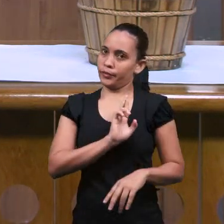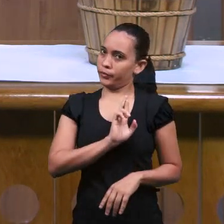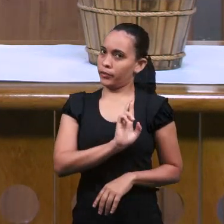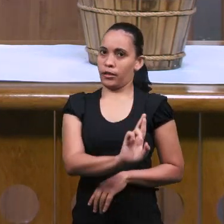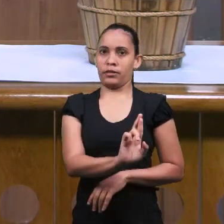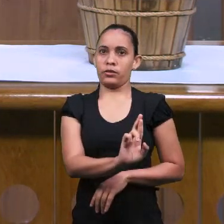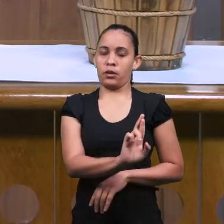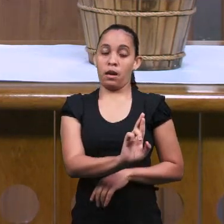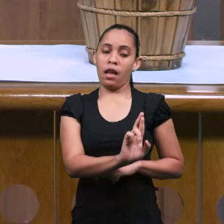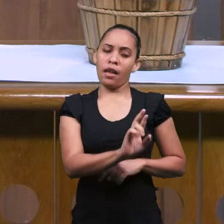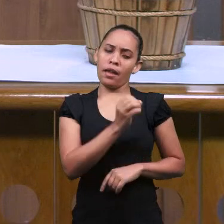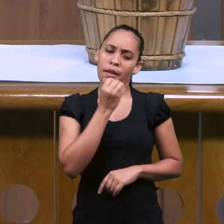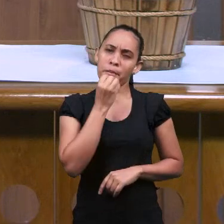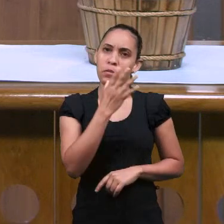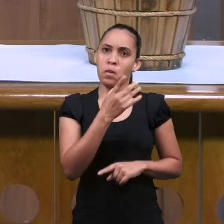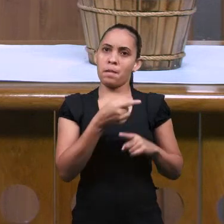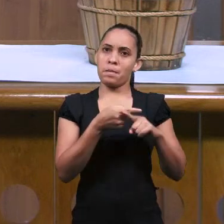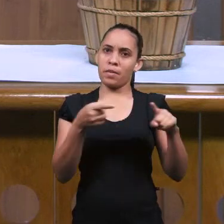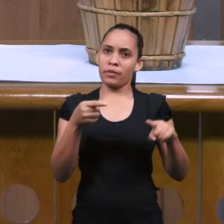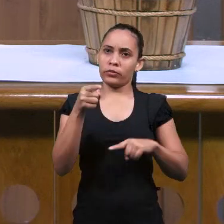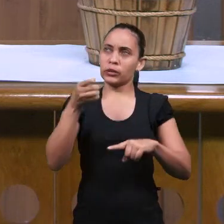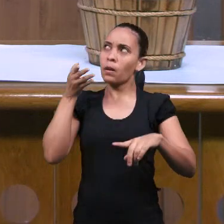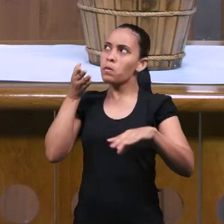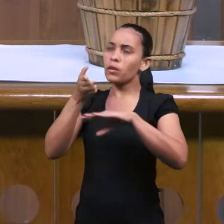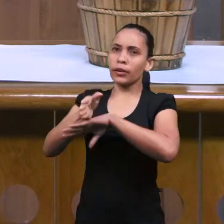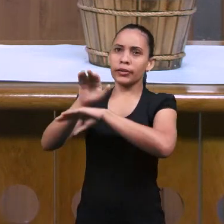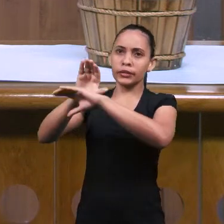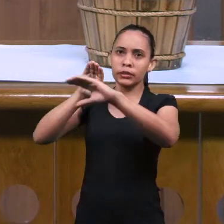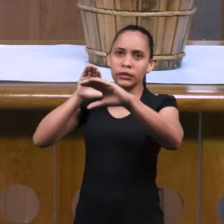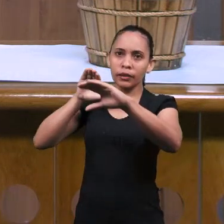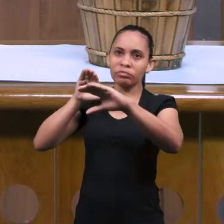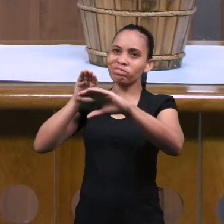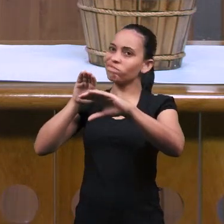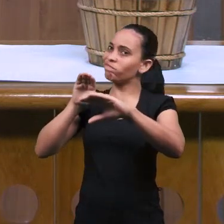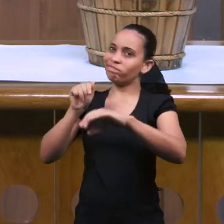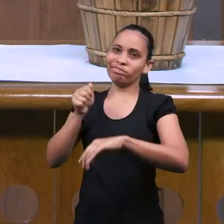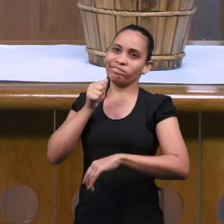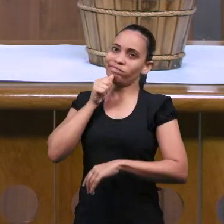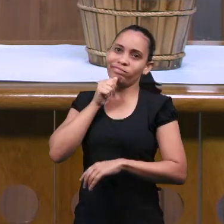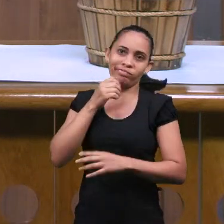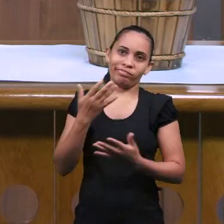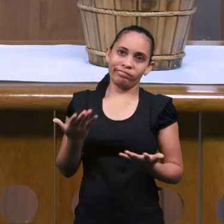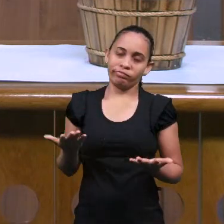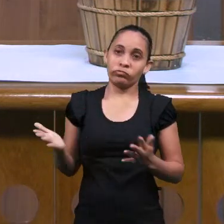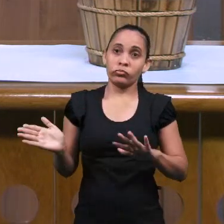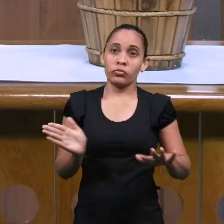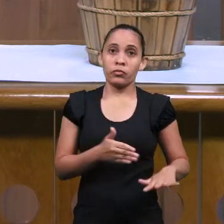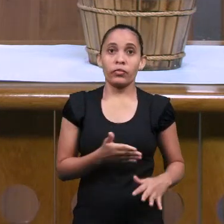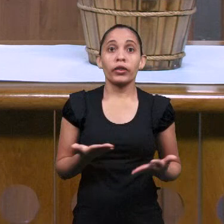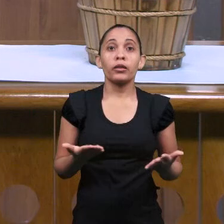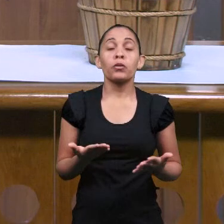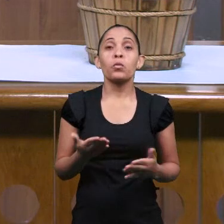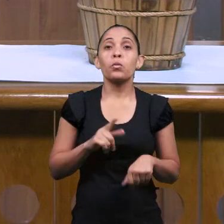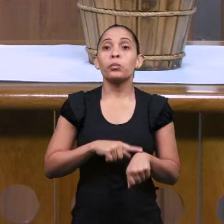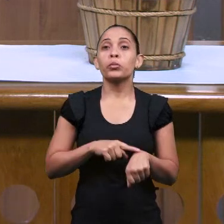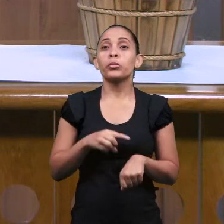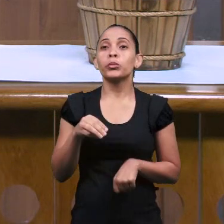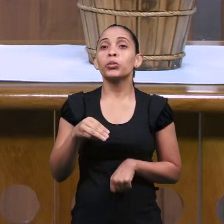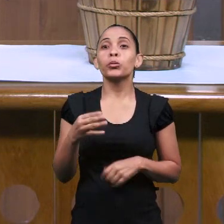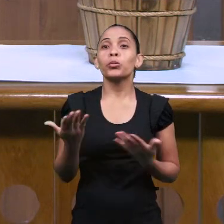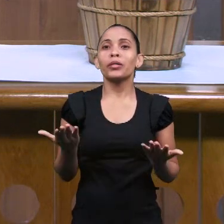religion est bonne, mais elle n'amène pas l'éternité, parce que le projet est là. Troisième. Quatre minutes. Je